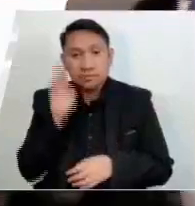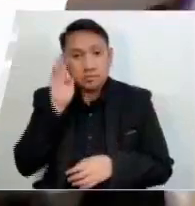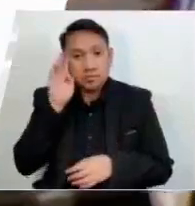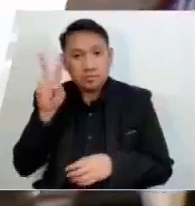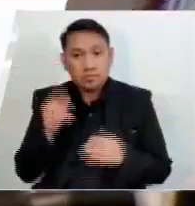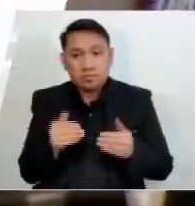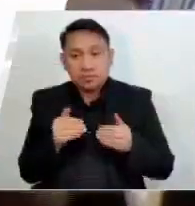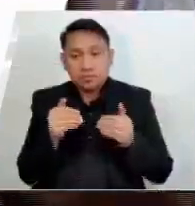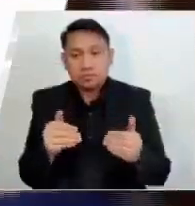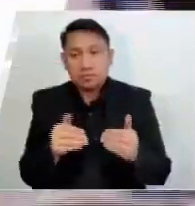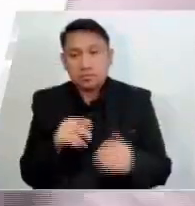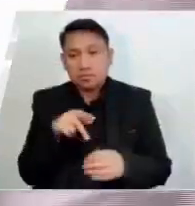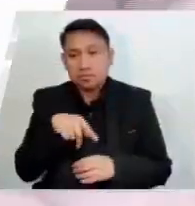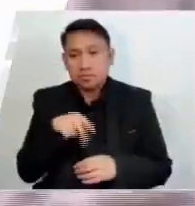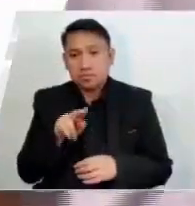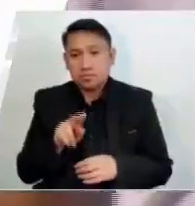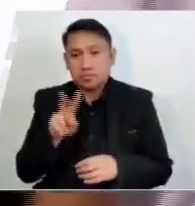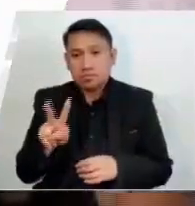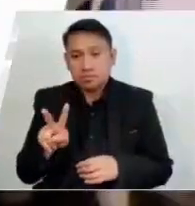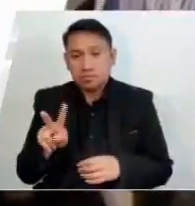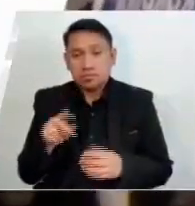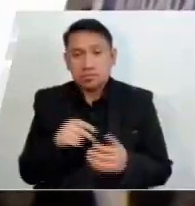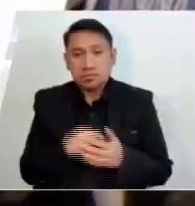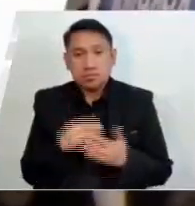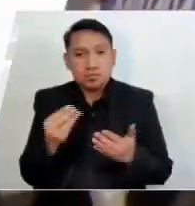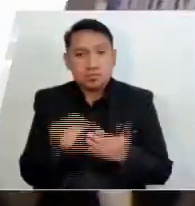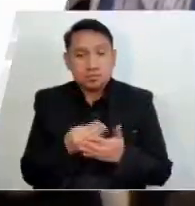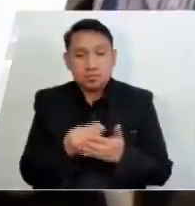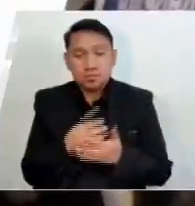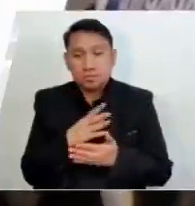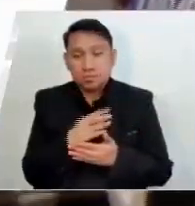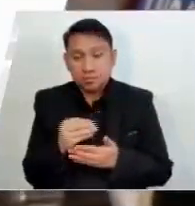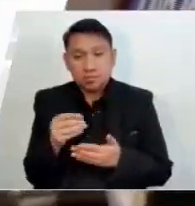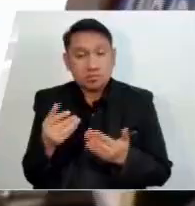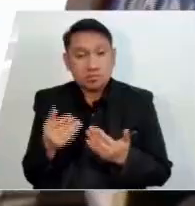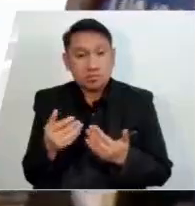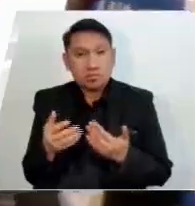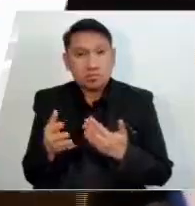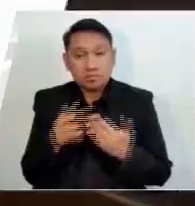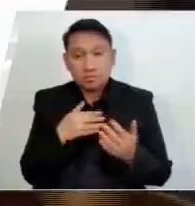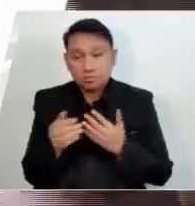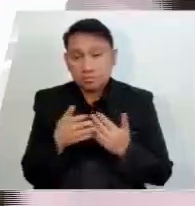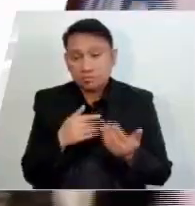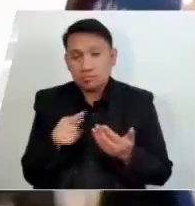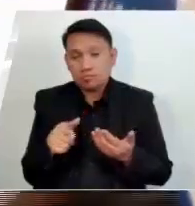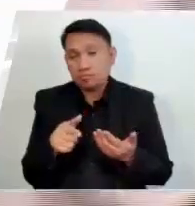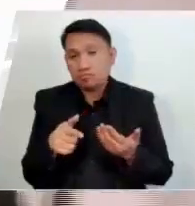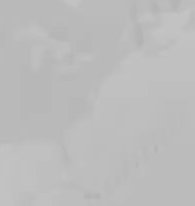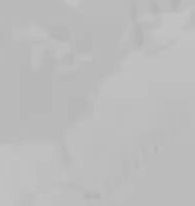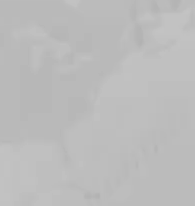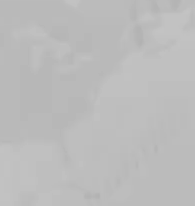ang PUV modernization. Pero tatalima sila sa pasya ng Korte Suprema.